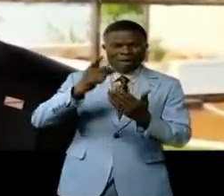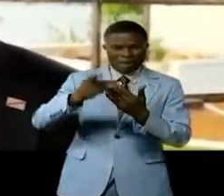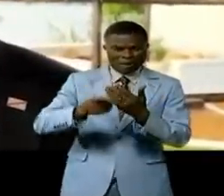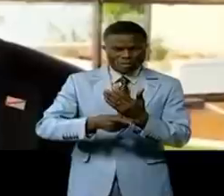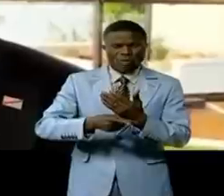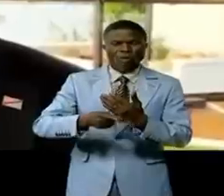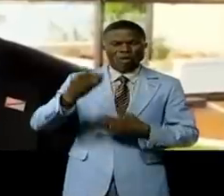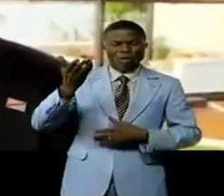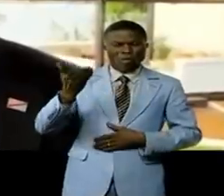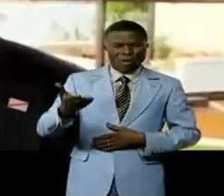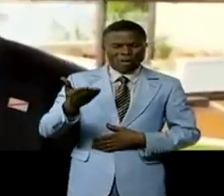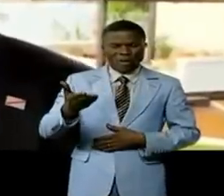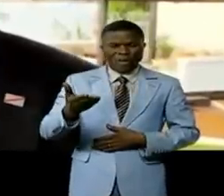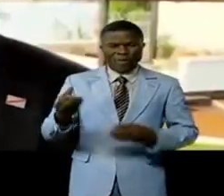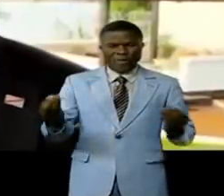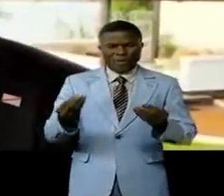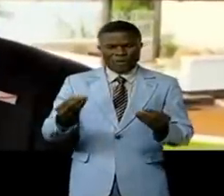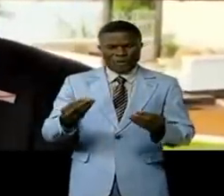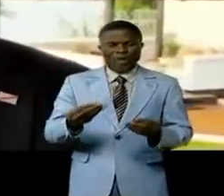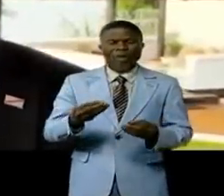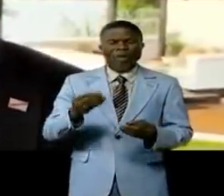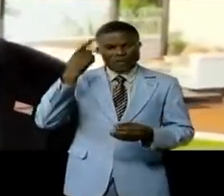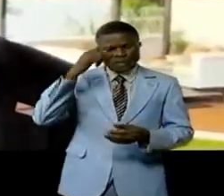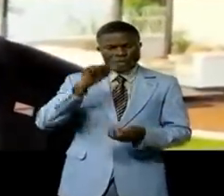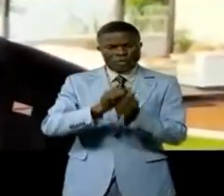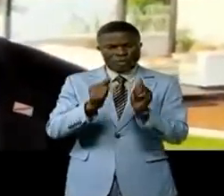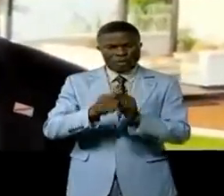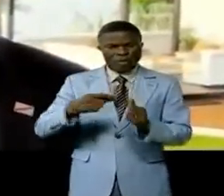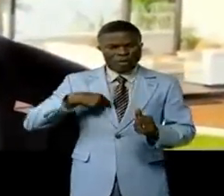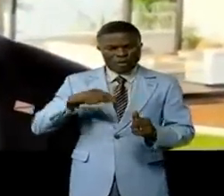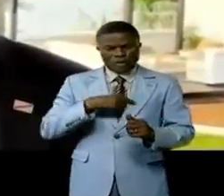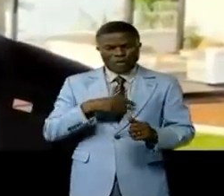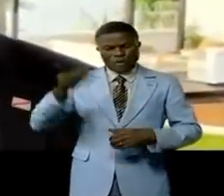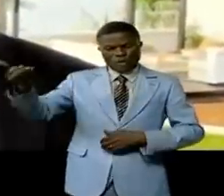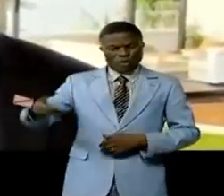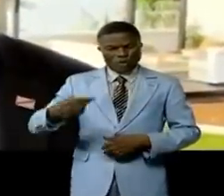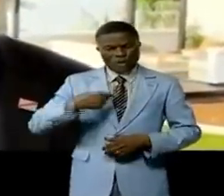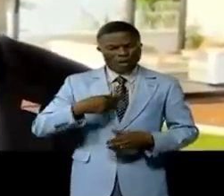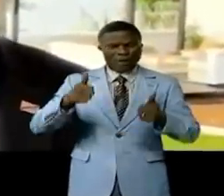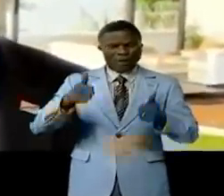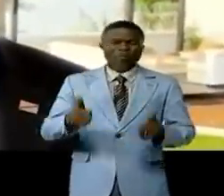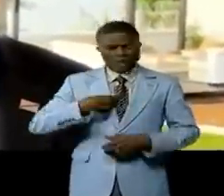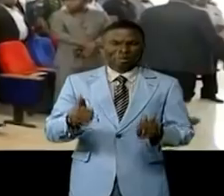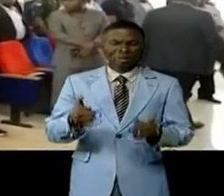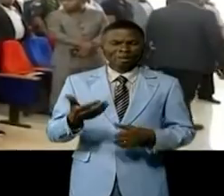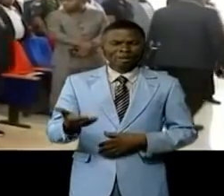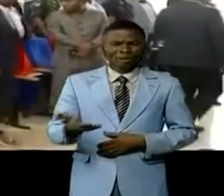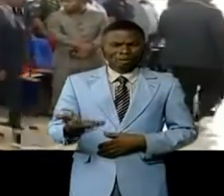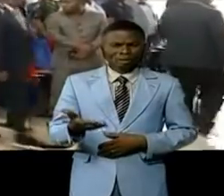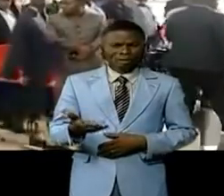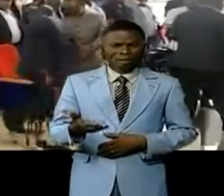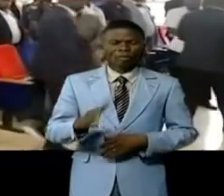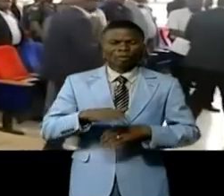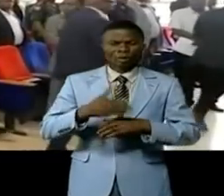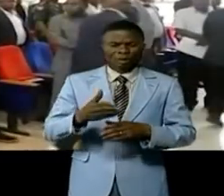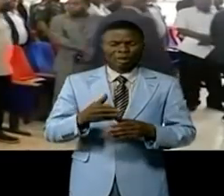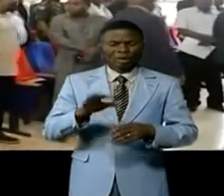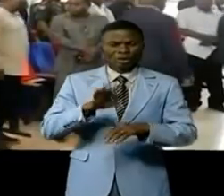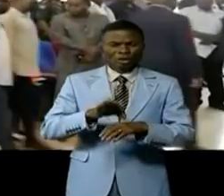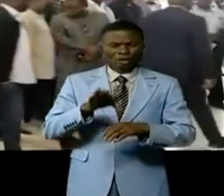ligne de compte pour lequel on a eu cet accueil qui était très chaleureux. Par la suite, nous avons eu l'occasion